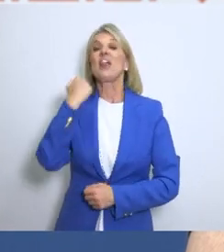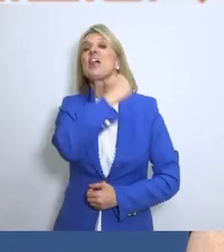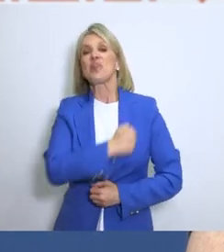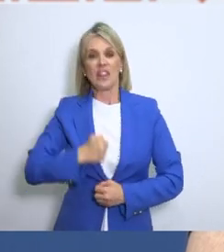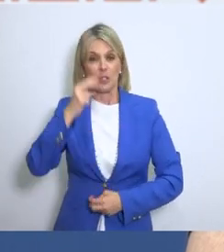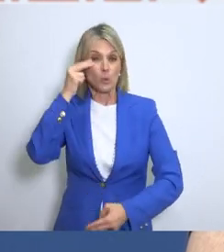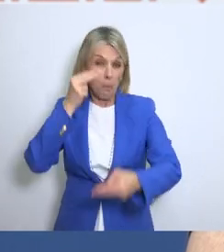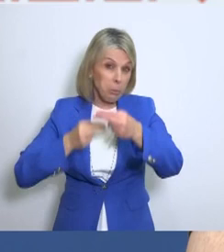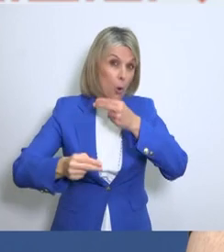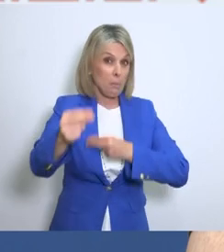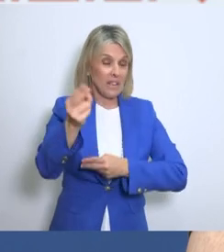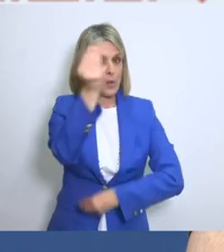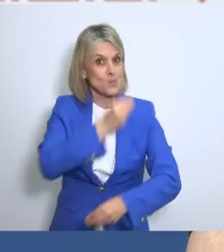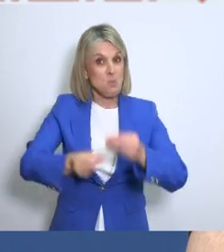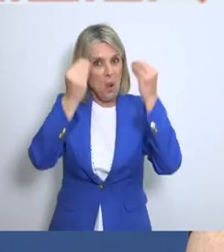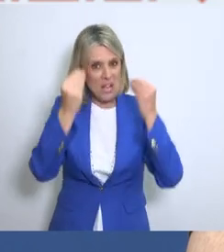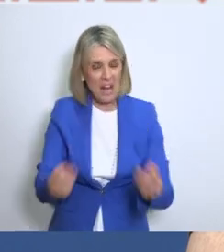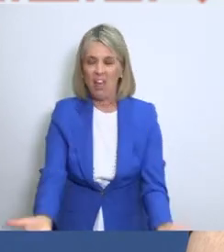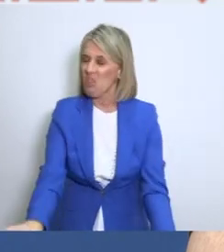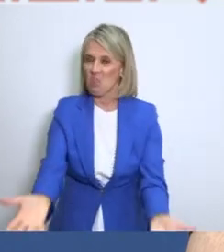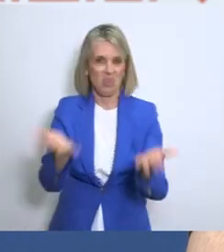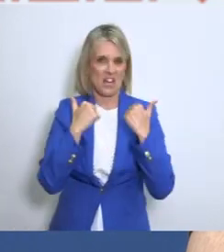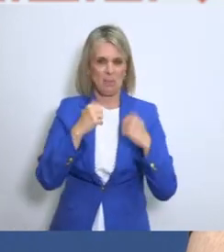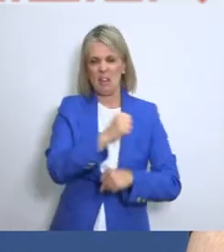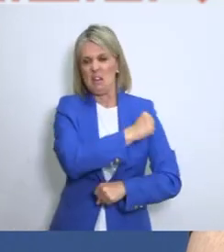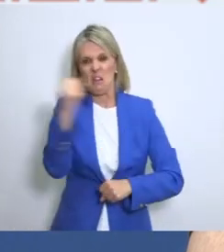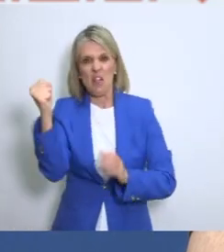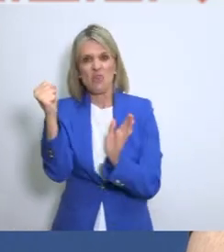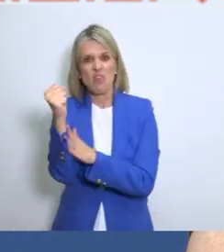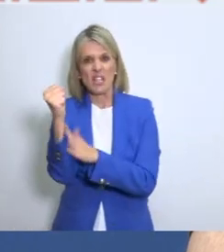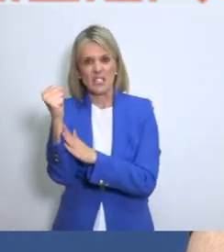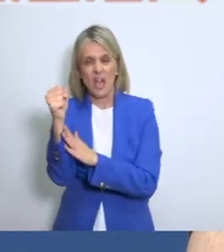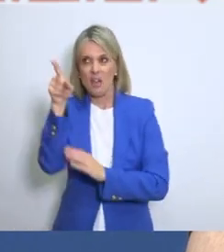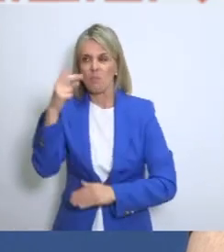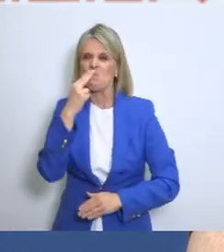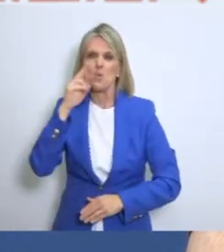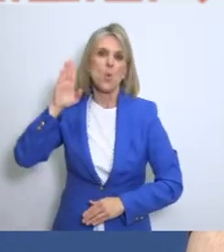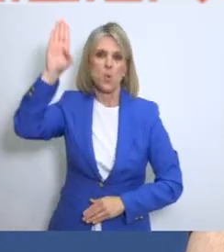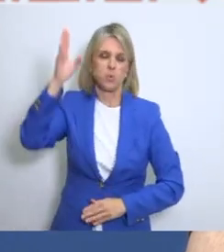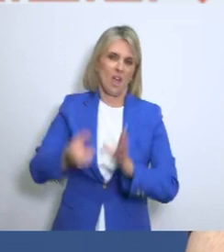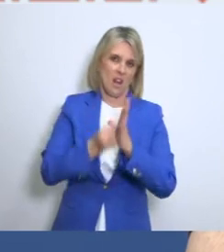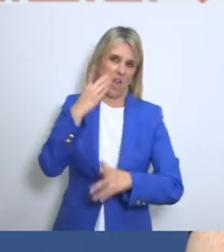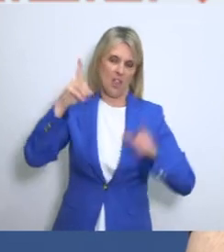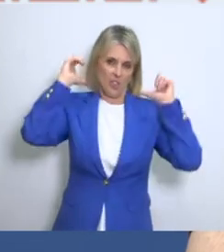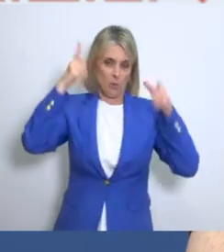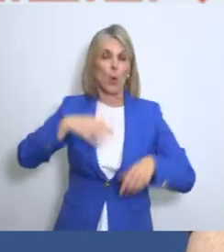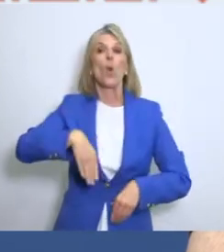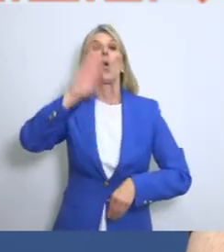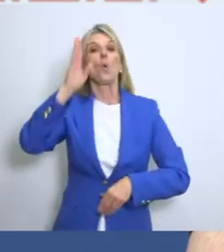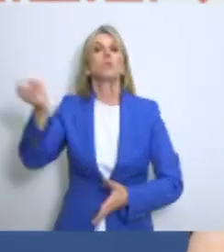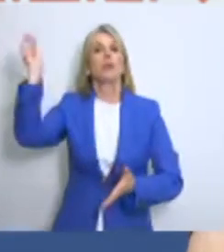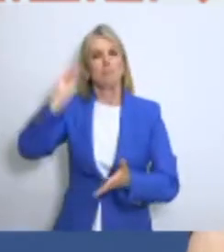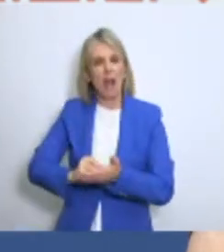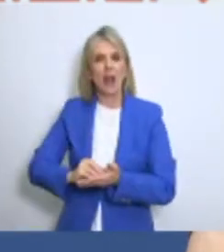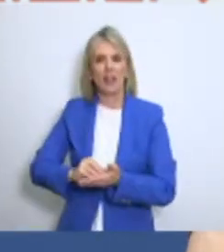ούτε με τη συνέχιση του εξευτελισμού μας με την ακροδεξιά Νέα Δημοκρατία του Μητσοτάκη, ούτε με την επιστροφή του μνημονιακού